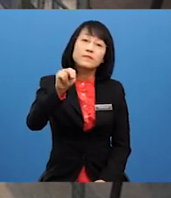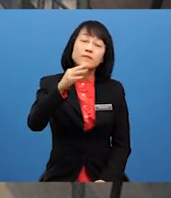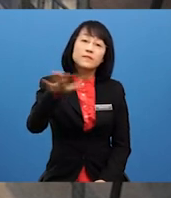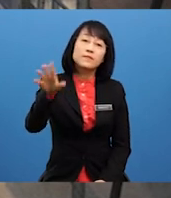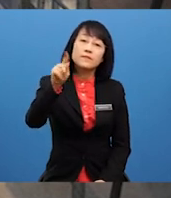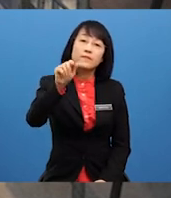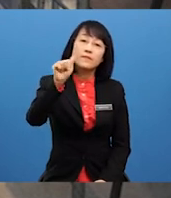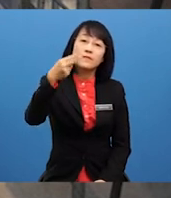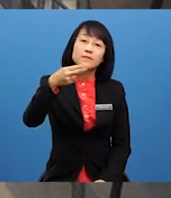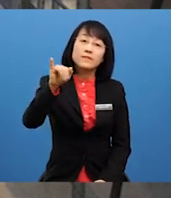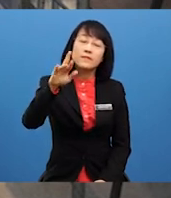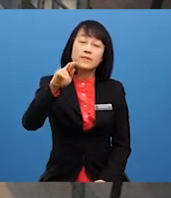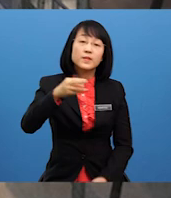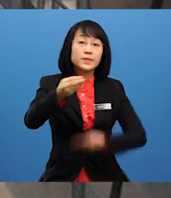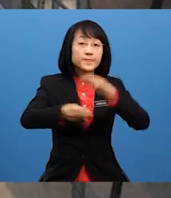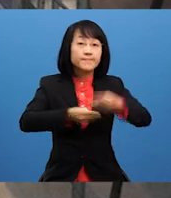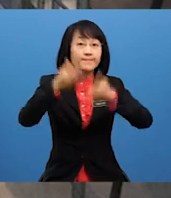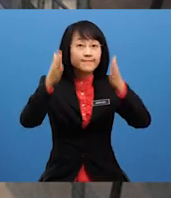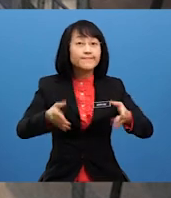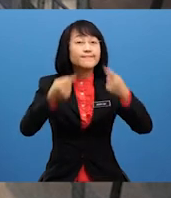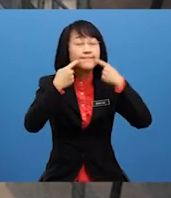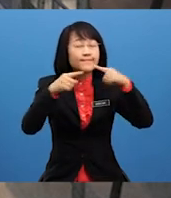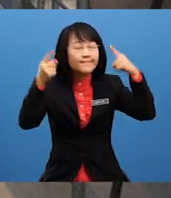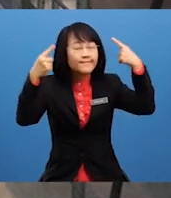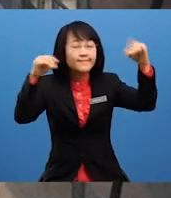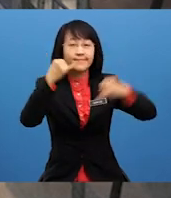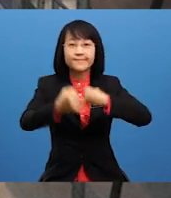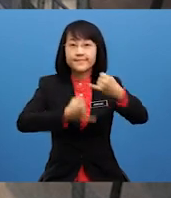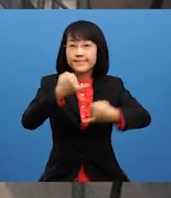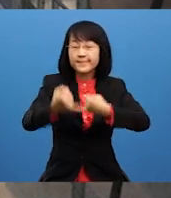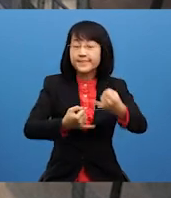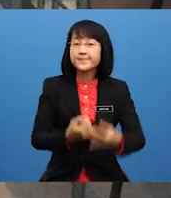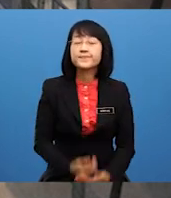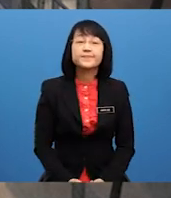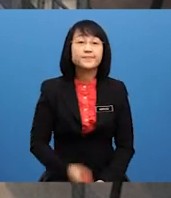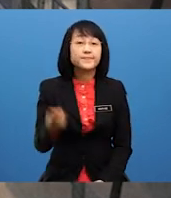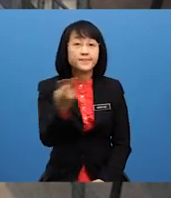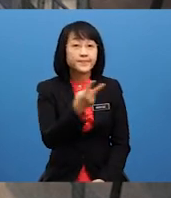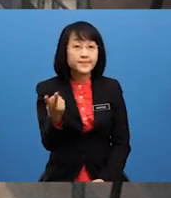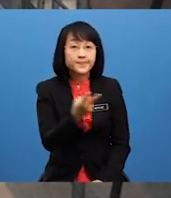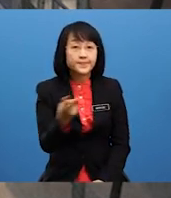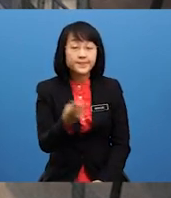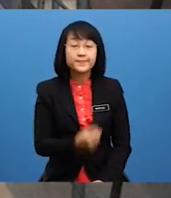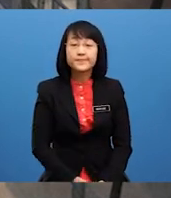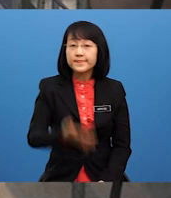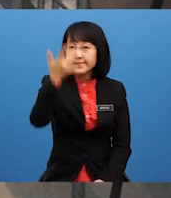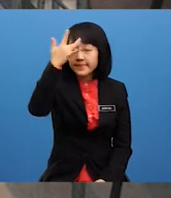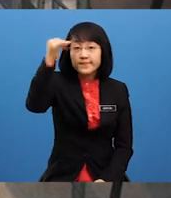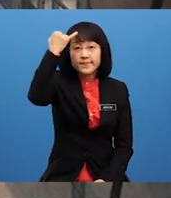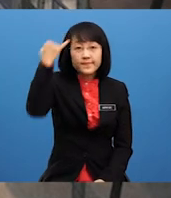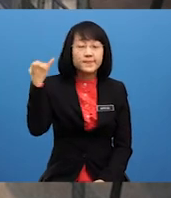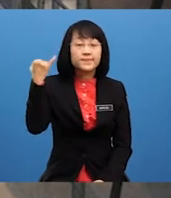zamannya. Selain itu, dengan memiliki ilmu perdagangan dan perniagaan, Tun Mutahir dan Tun Tahir dapat